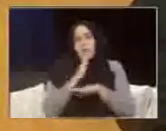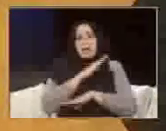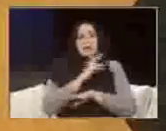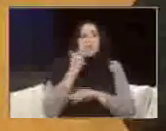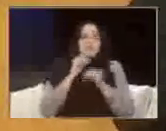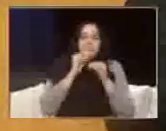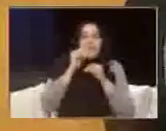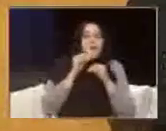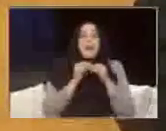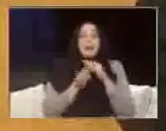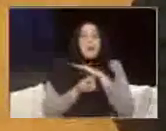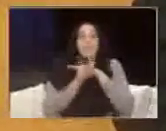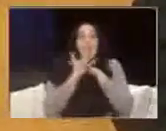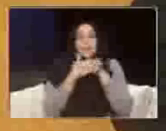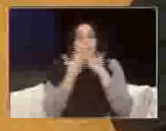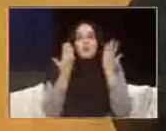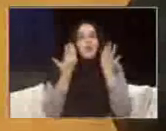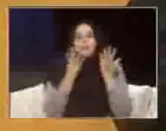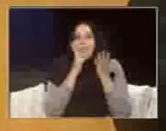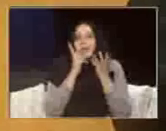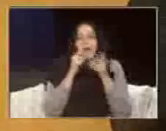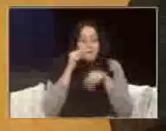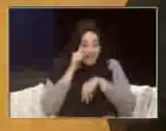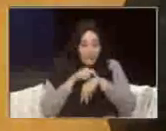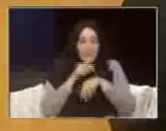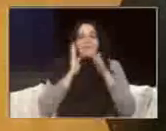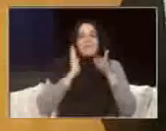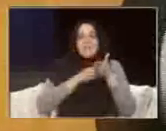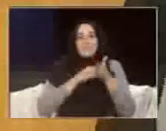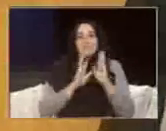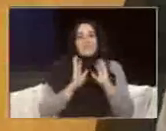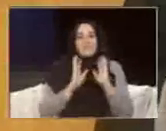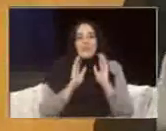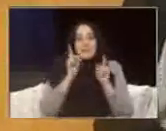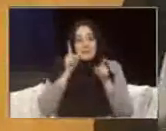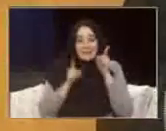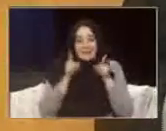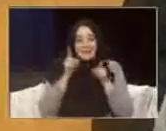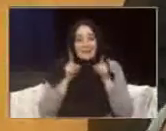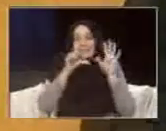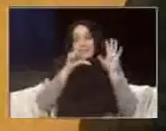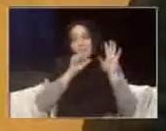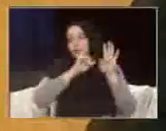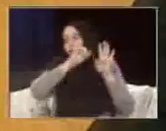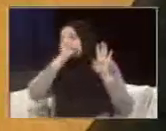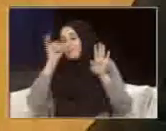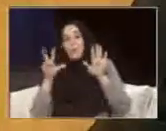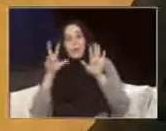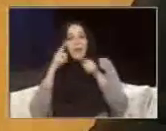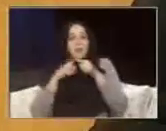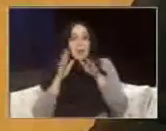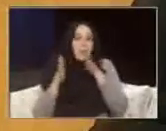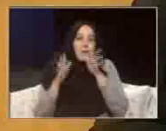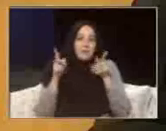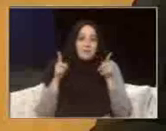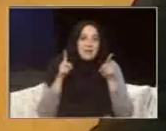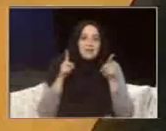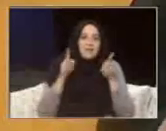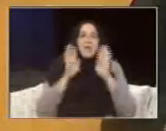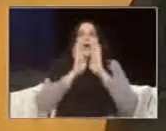عندناش تقديم وتأخير فيه، عندنا وقت محدد من الأذان إلى إلى إلى طلوع